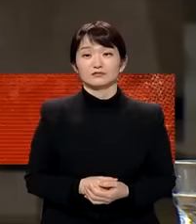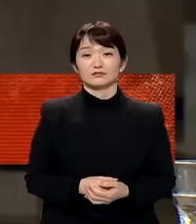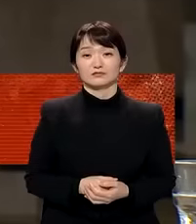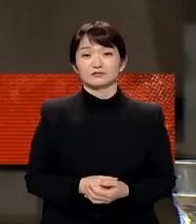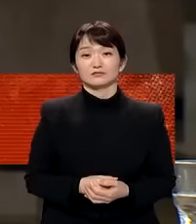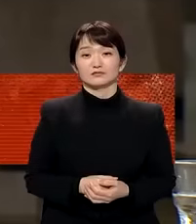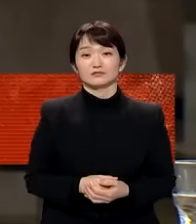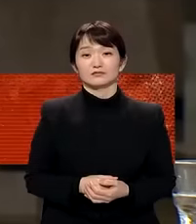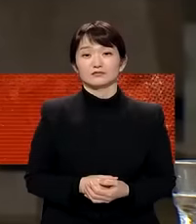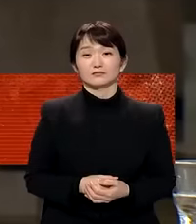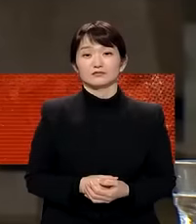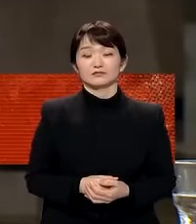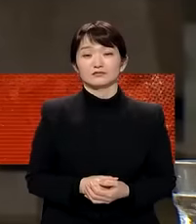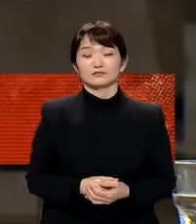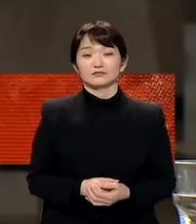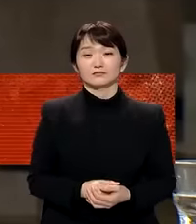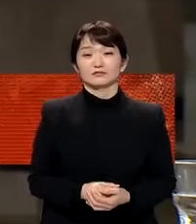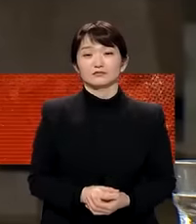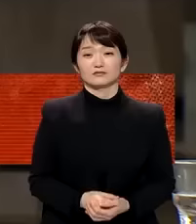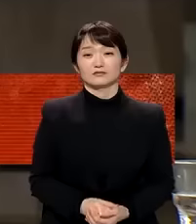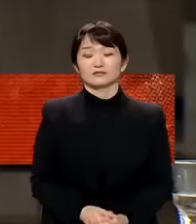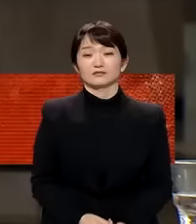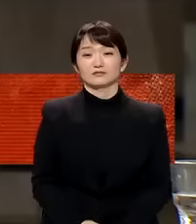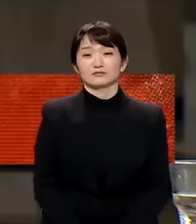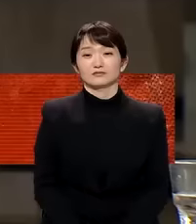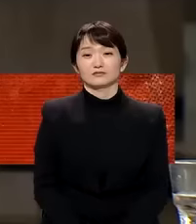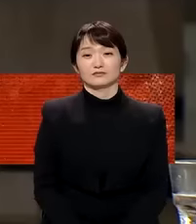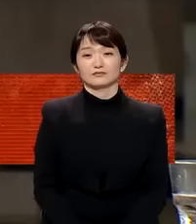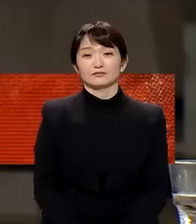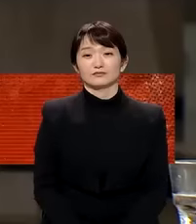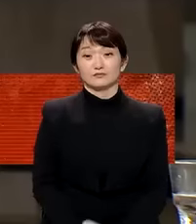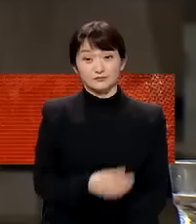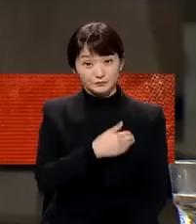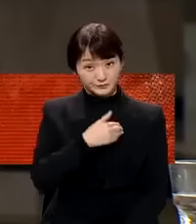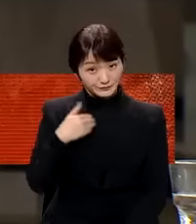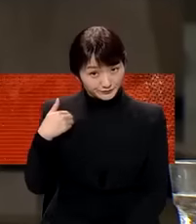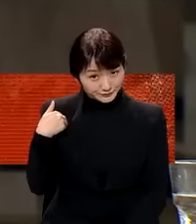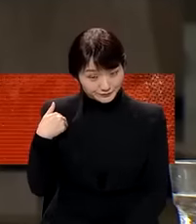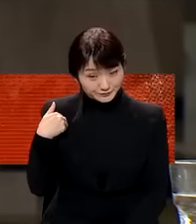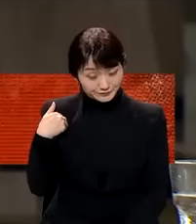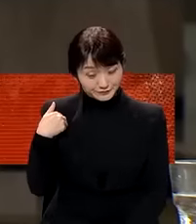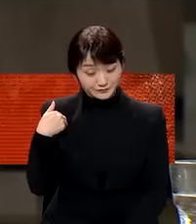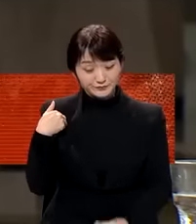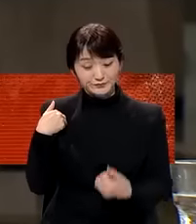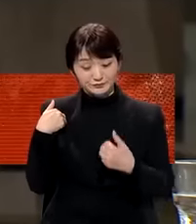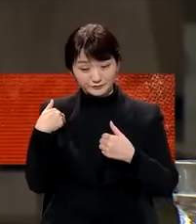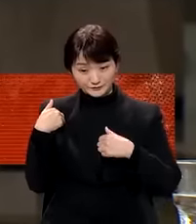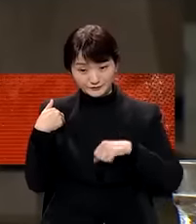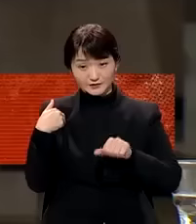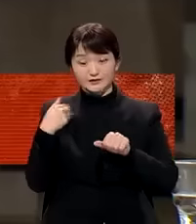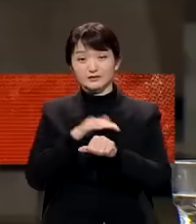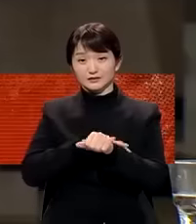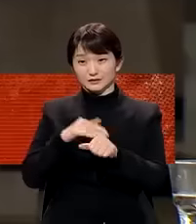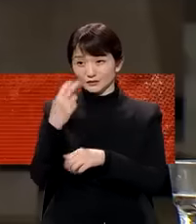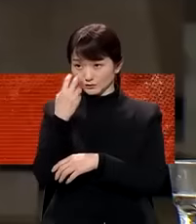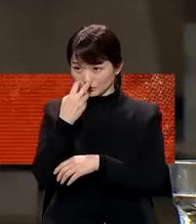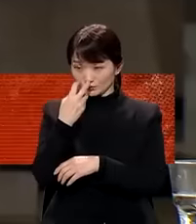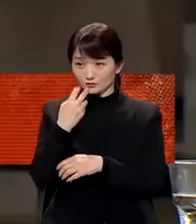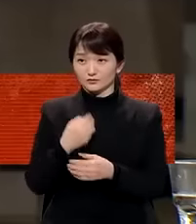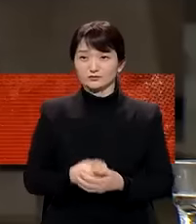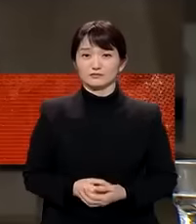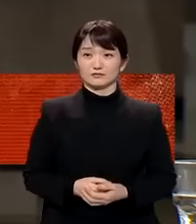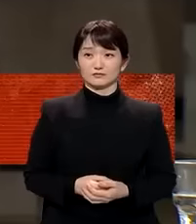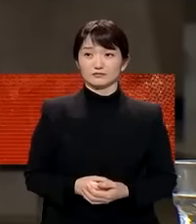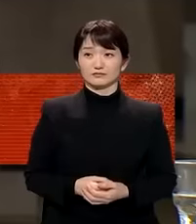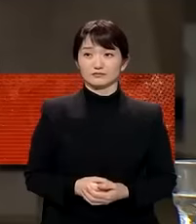어떻게 보면 뭐 어 또 좀 여유가 되면은 자기 자식이니까 잘 보겠죠 그래서 이것을 천이라고